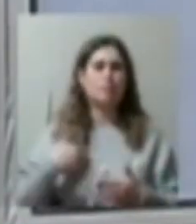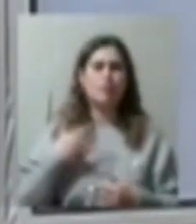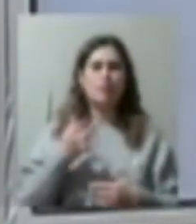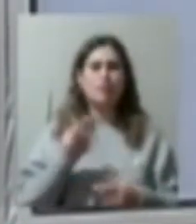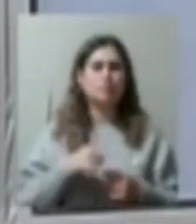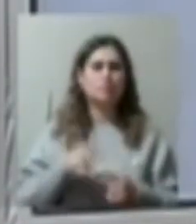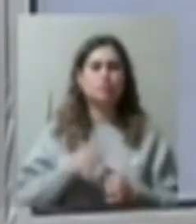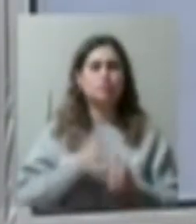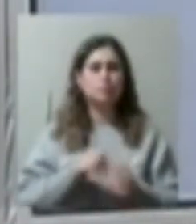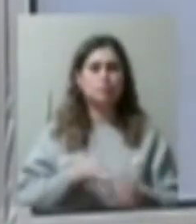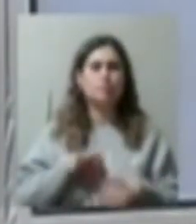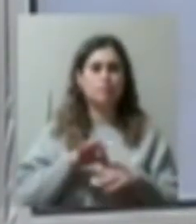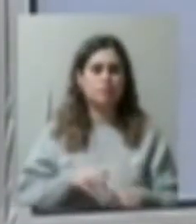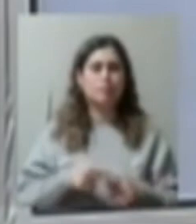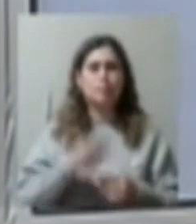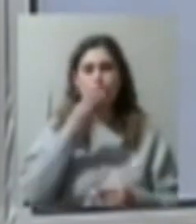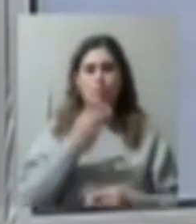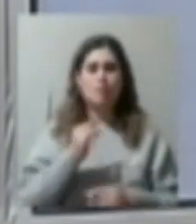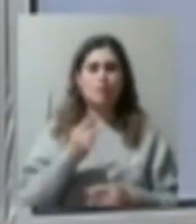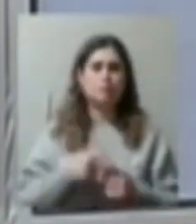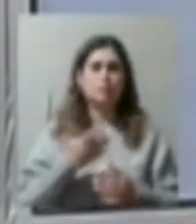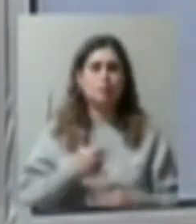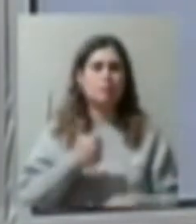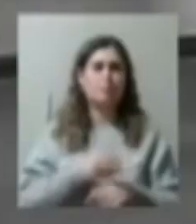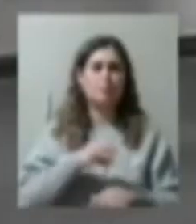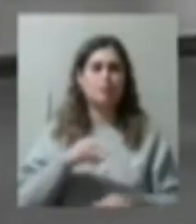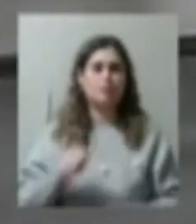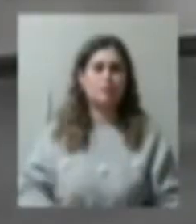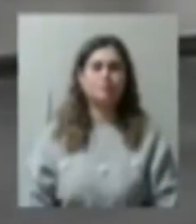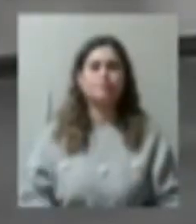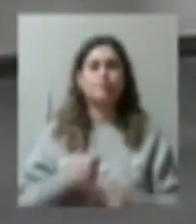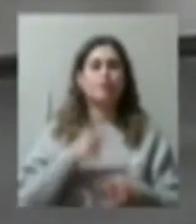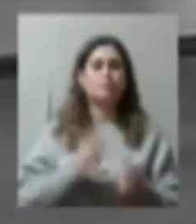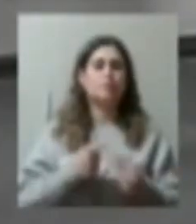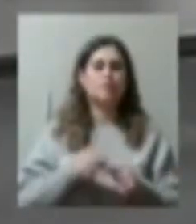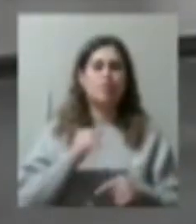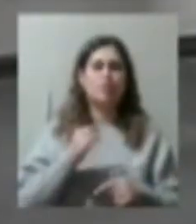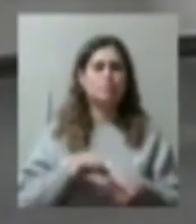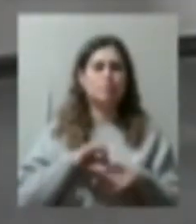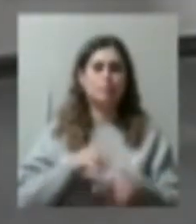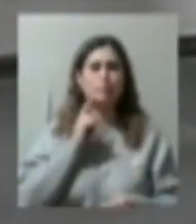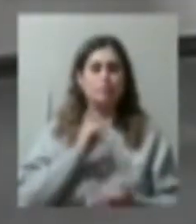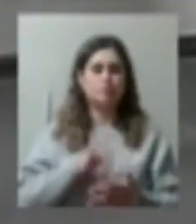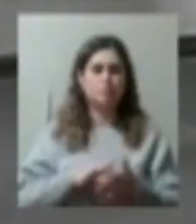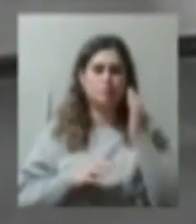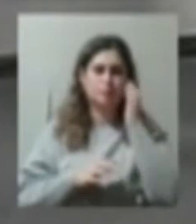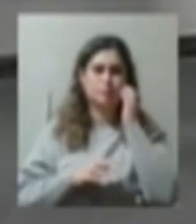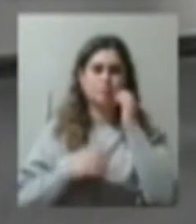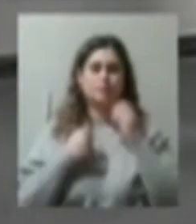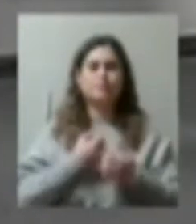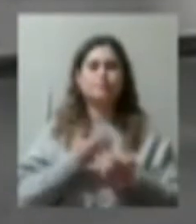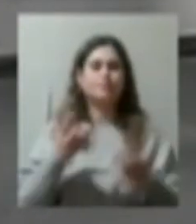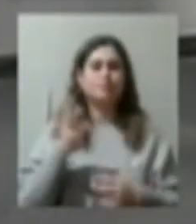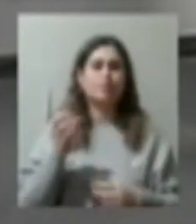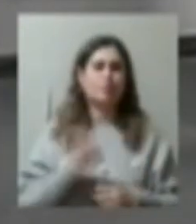часто проводите подібні акції, яка головна їх мета? Насправді такі акції проводяться постійно, ми висвітлюємо не всі і